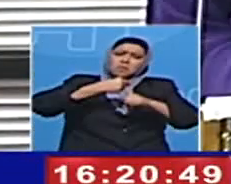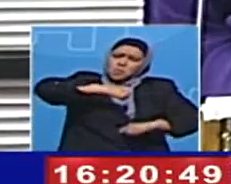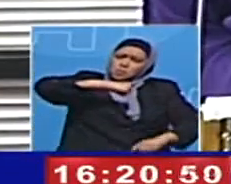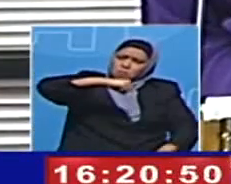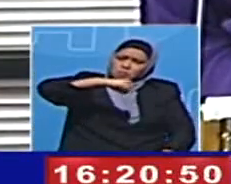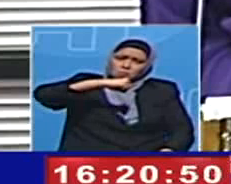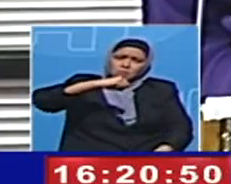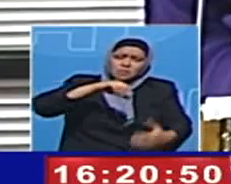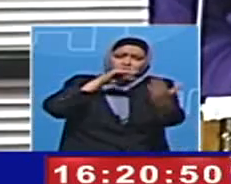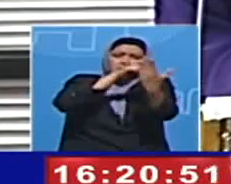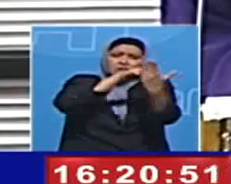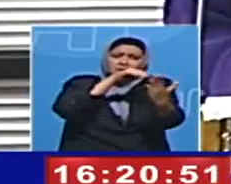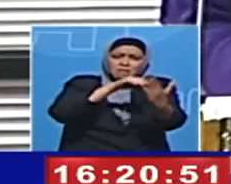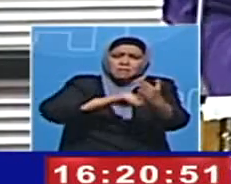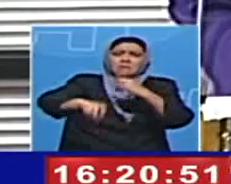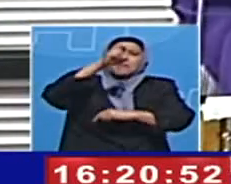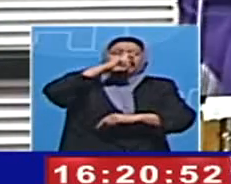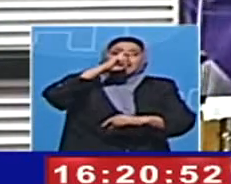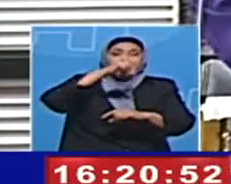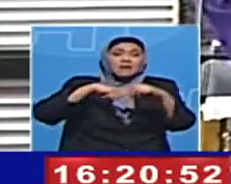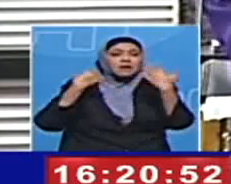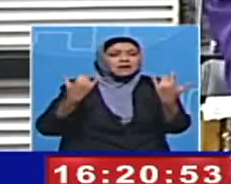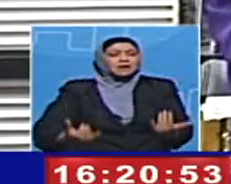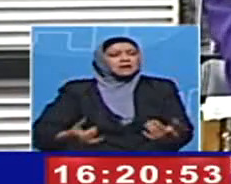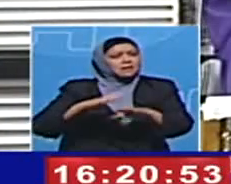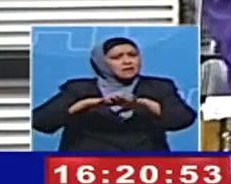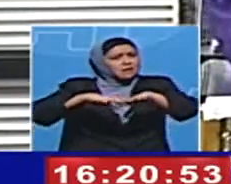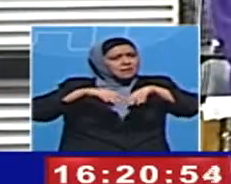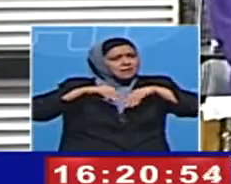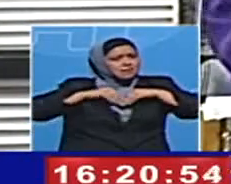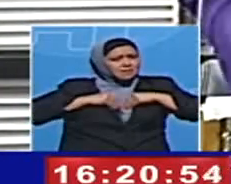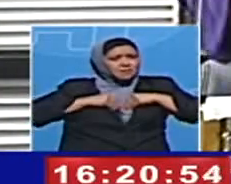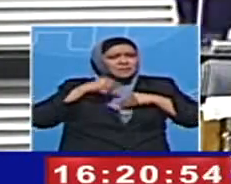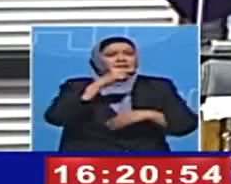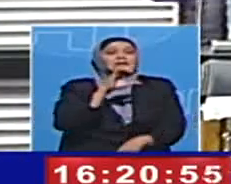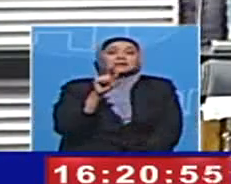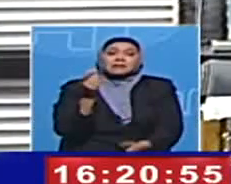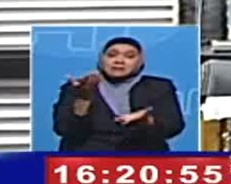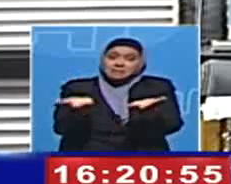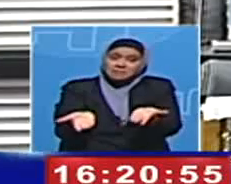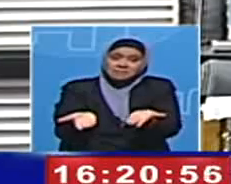lantang dan keras kini juga mula menerima GST